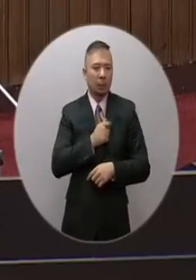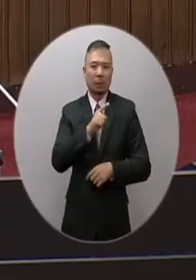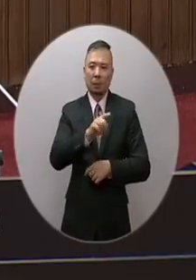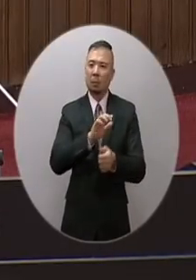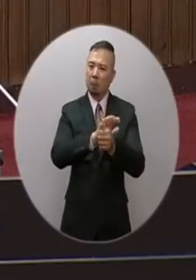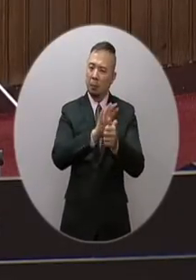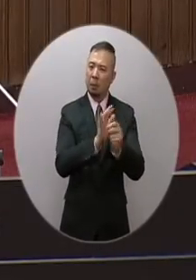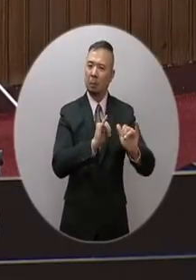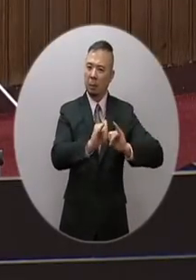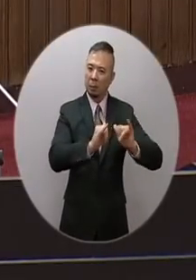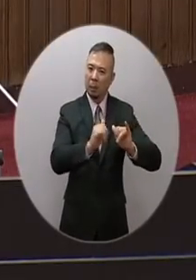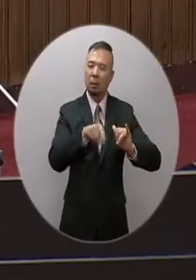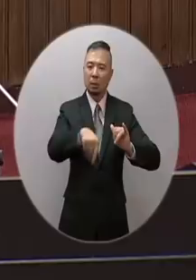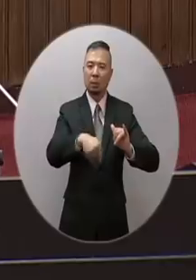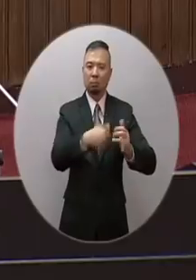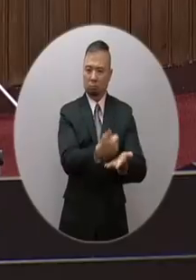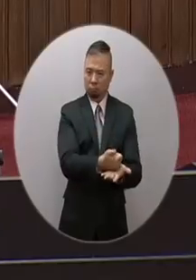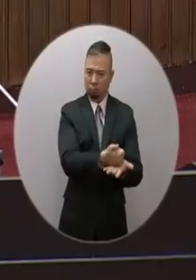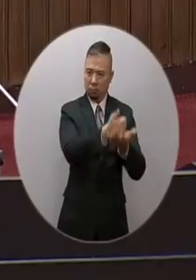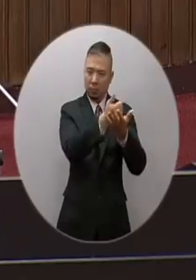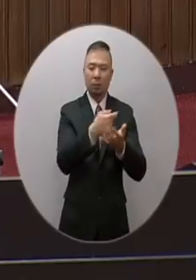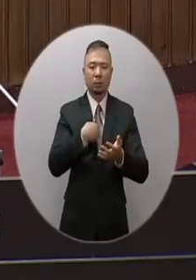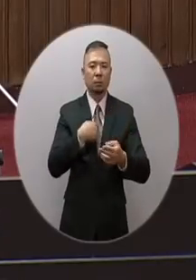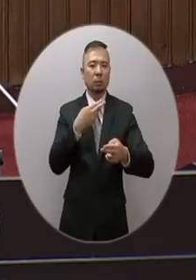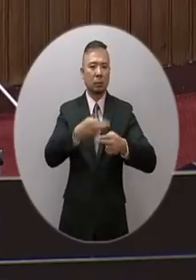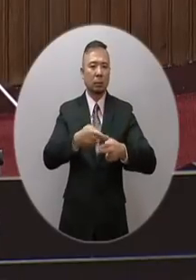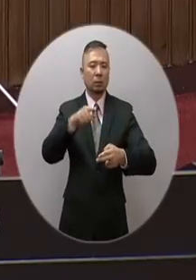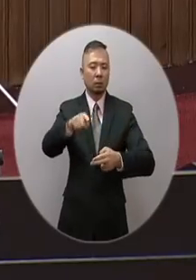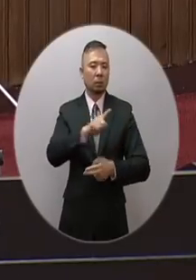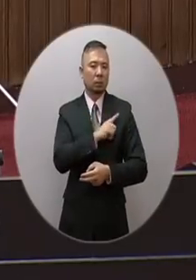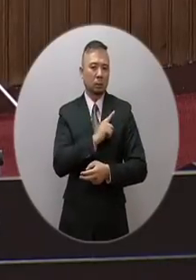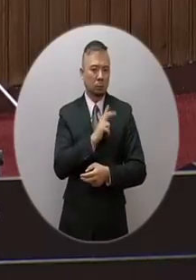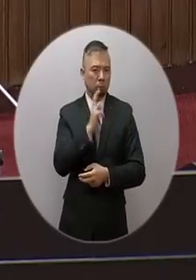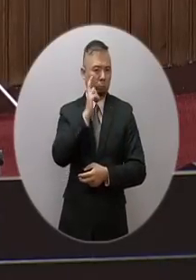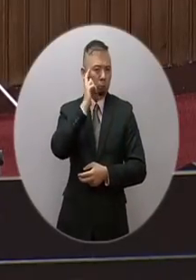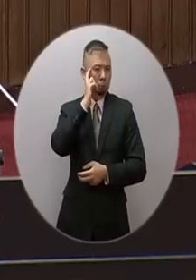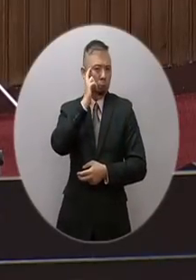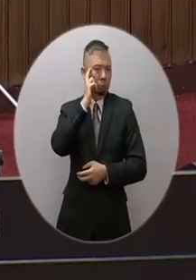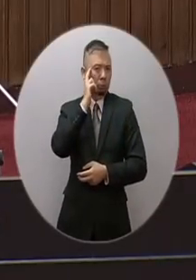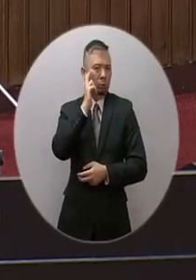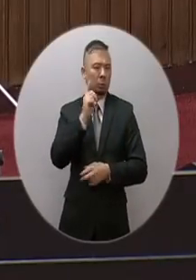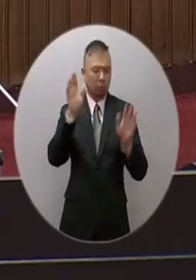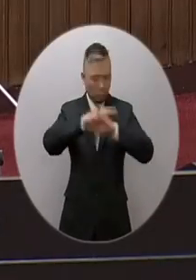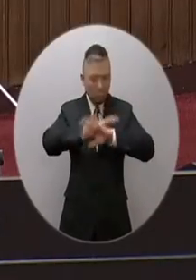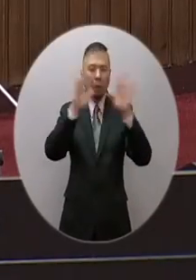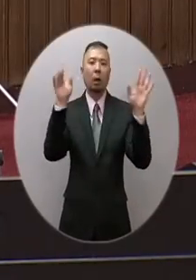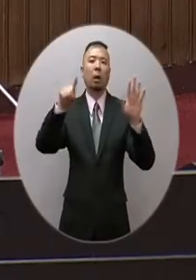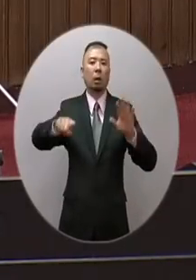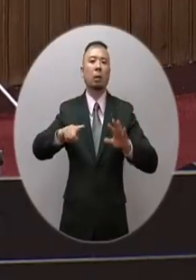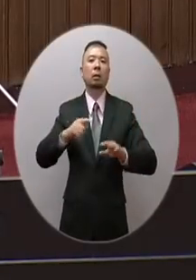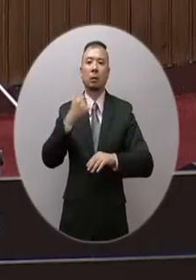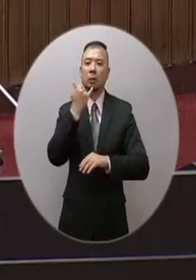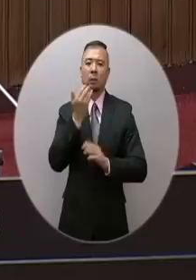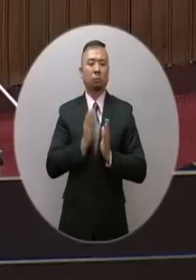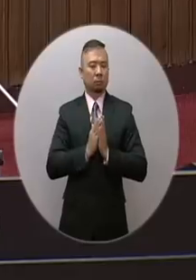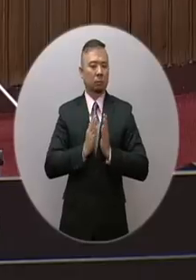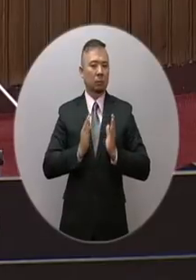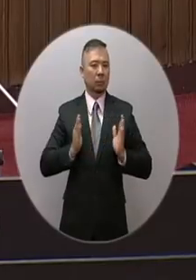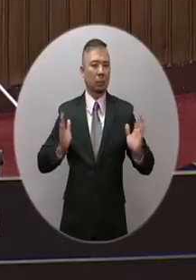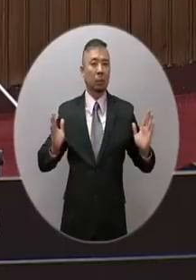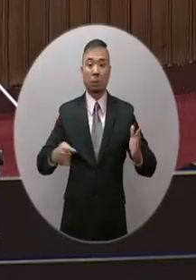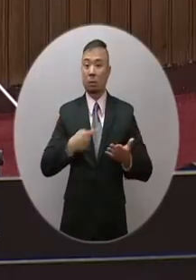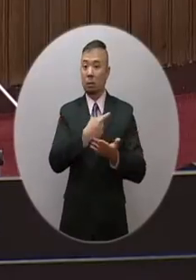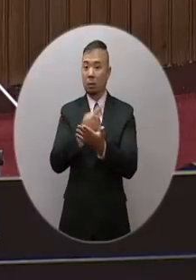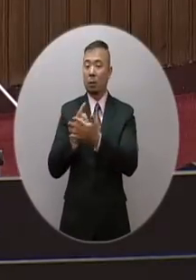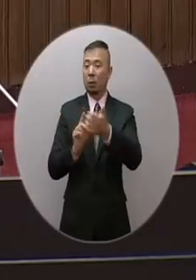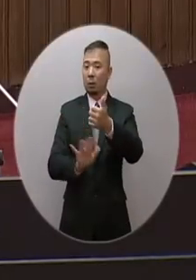切的我执也可以在一念之间化僵局为和局。各位委员同